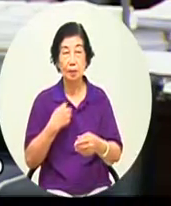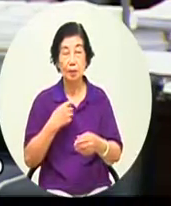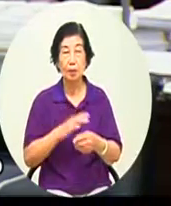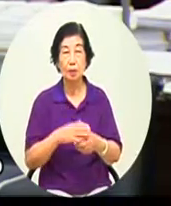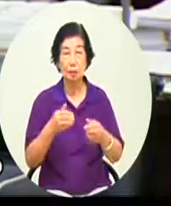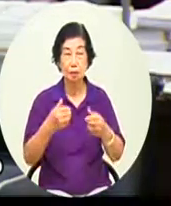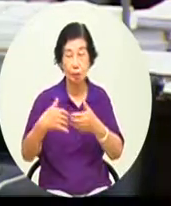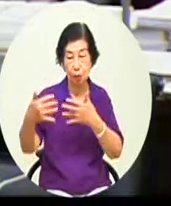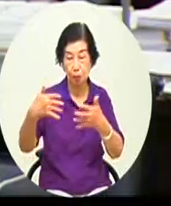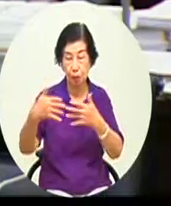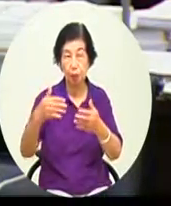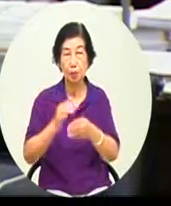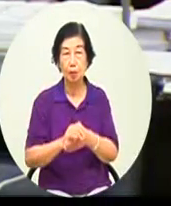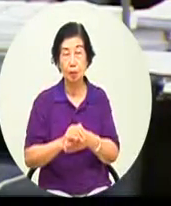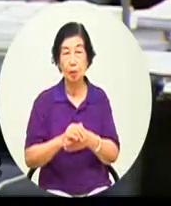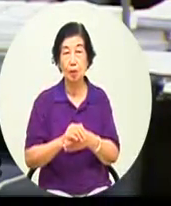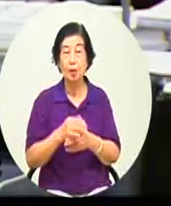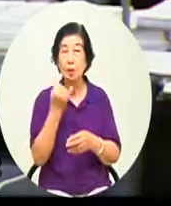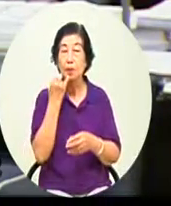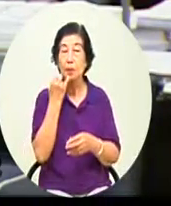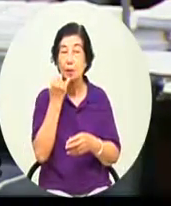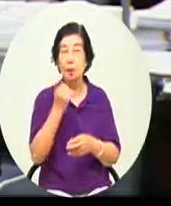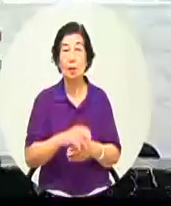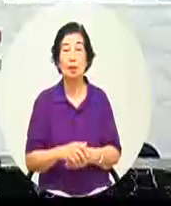许，我就可以先发言。嘿，